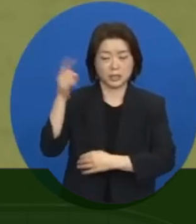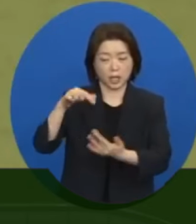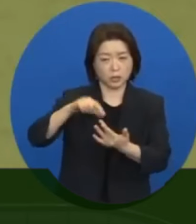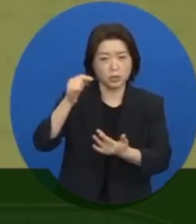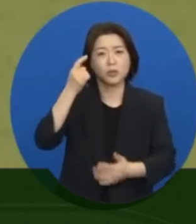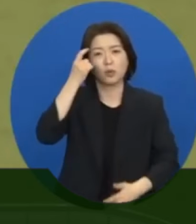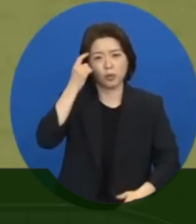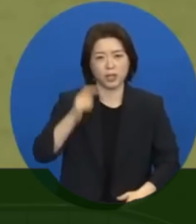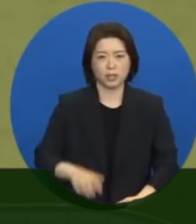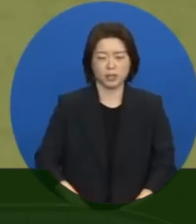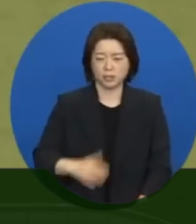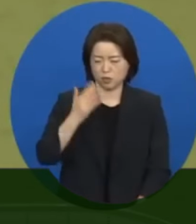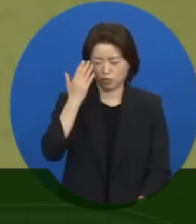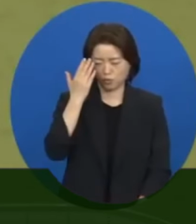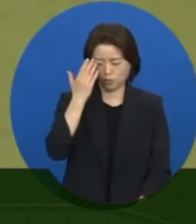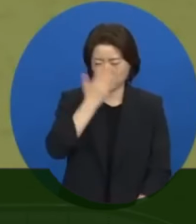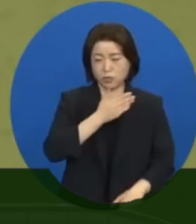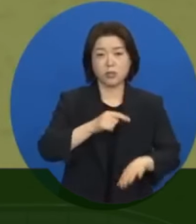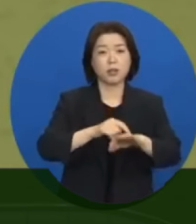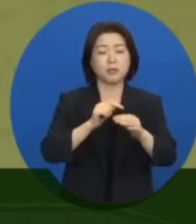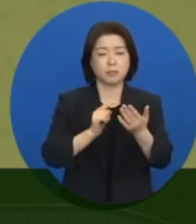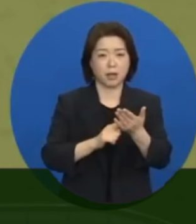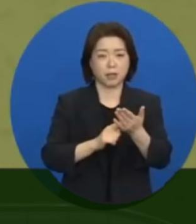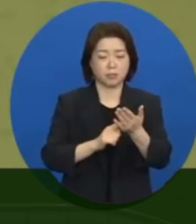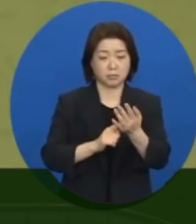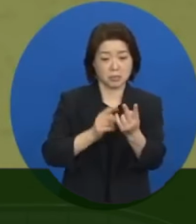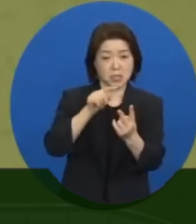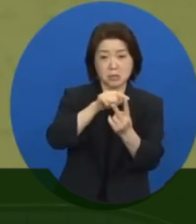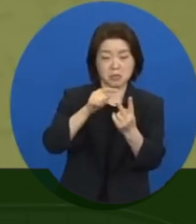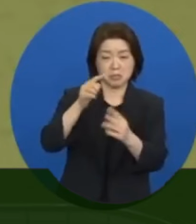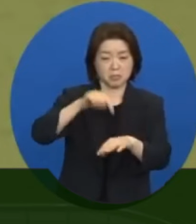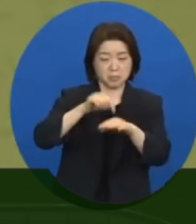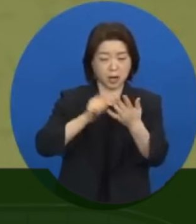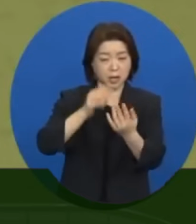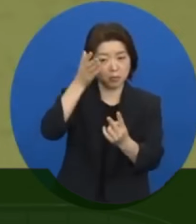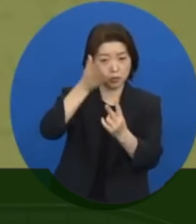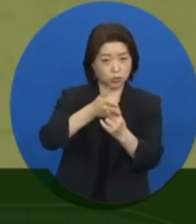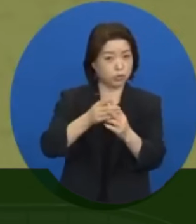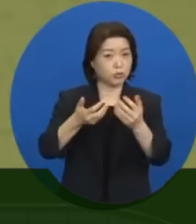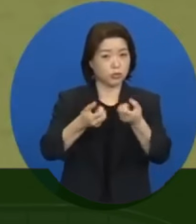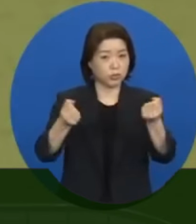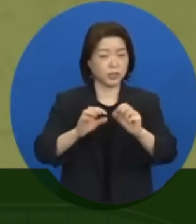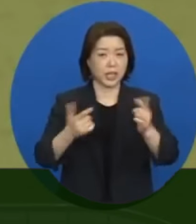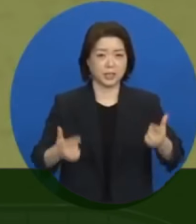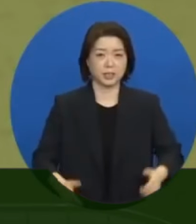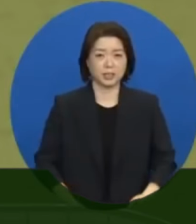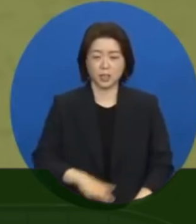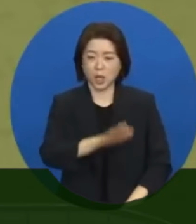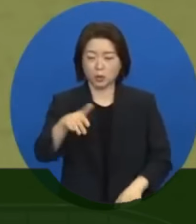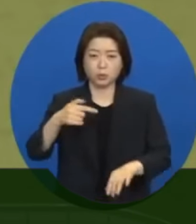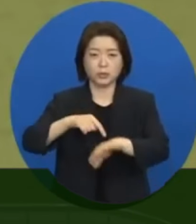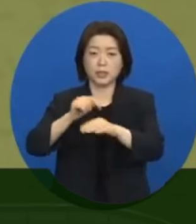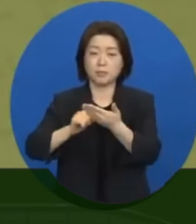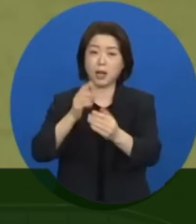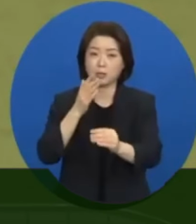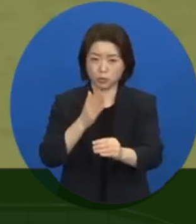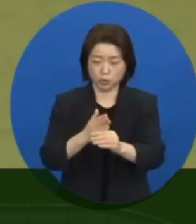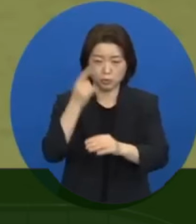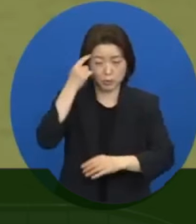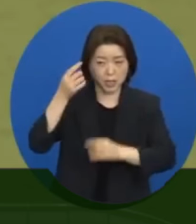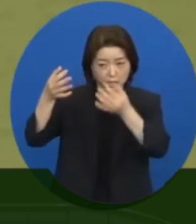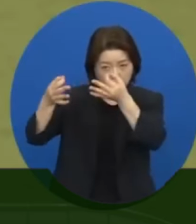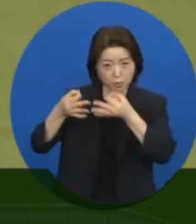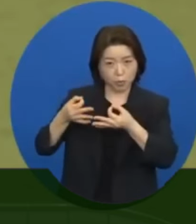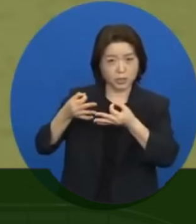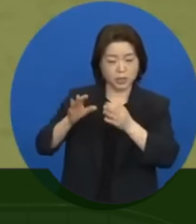순전한 마음입니다 순전한 마음 둘로 나뉘지 않은 마음이에요 하나님께서 우리 마음의 중심과 생각을 보실 때